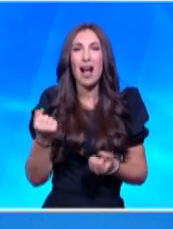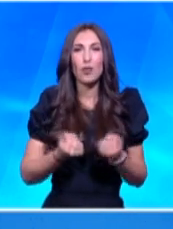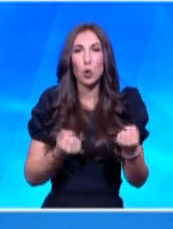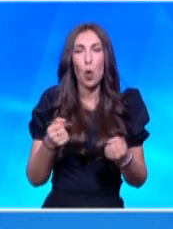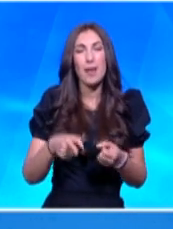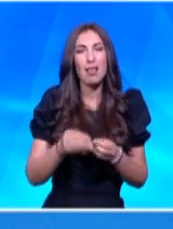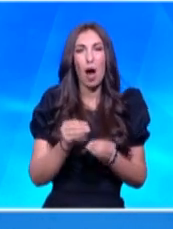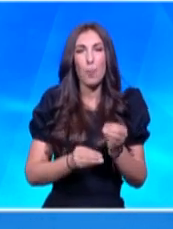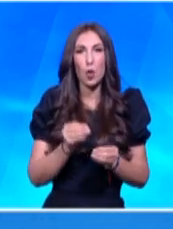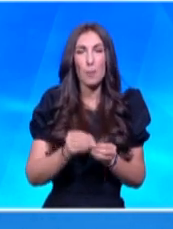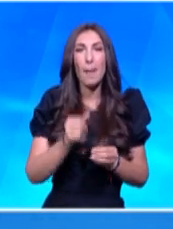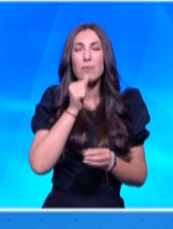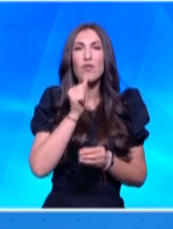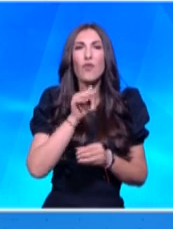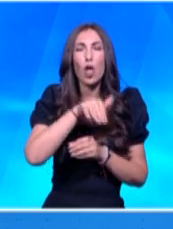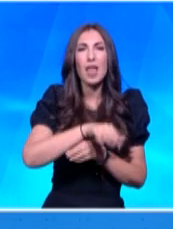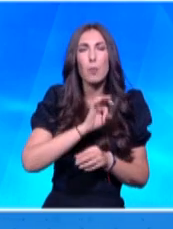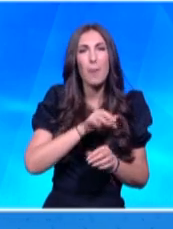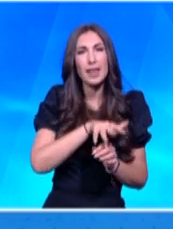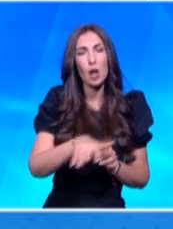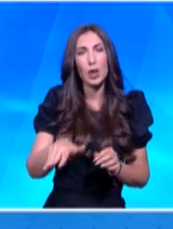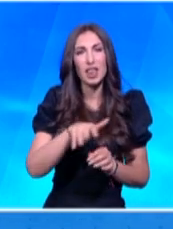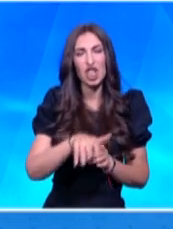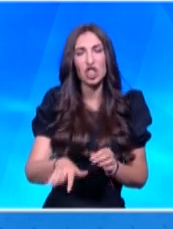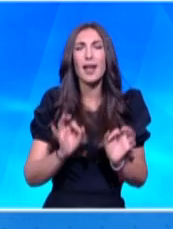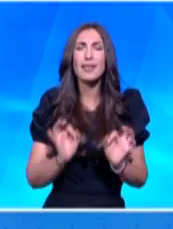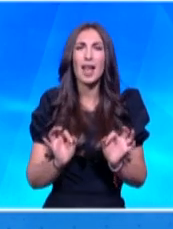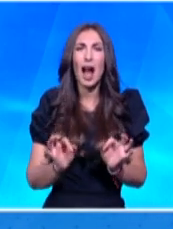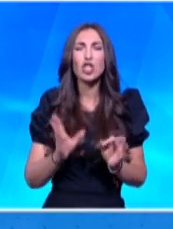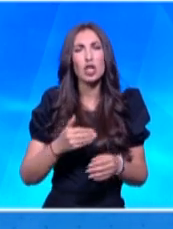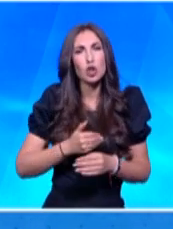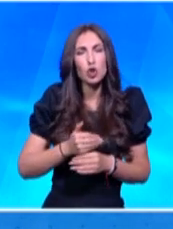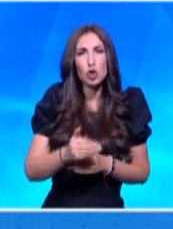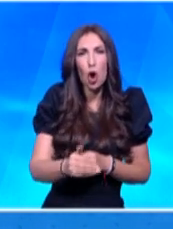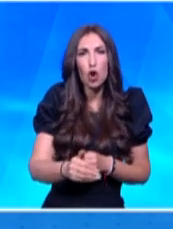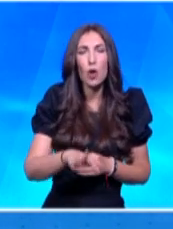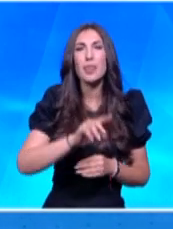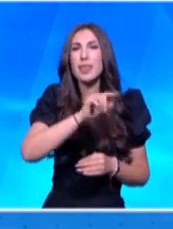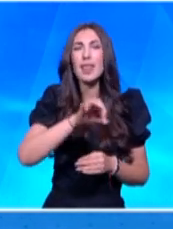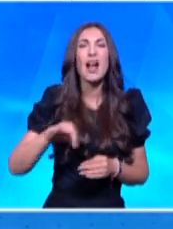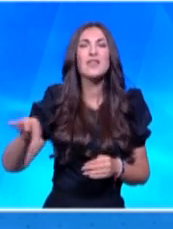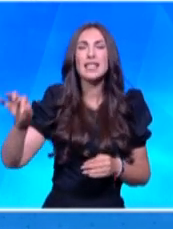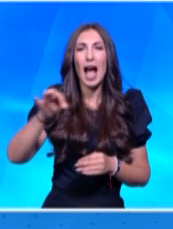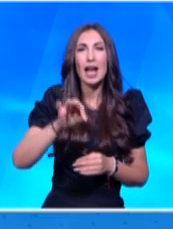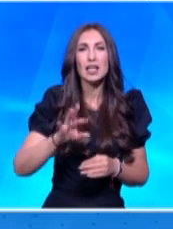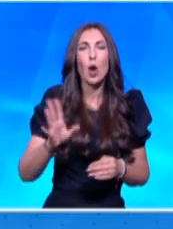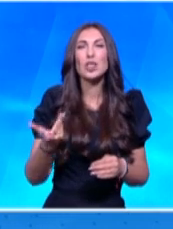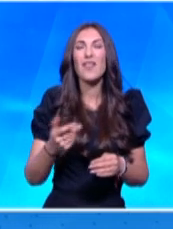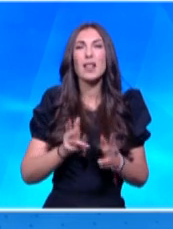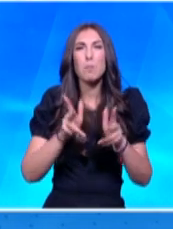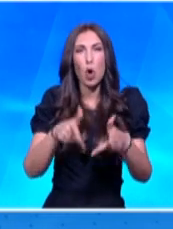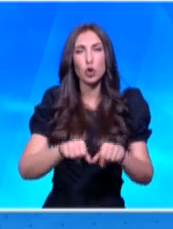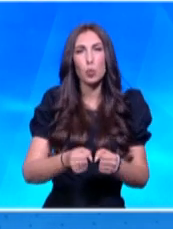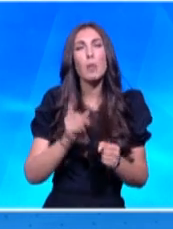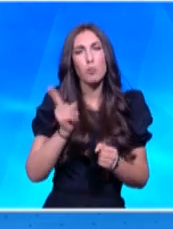било проблем, но водата се оттича в момента, така че предполагам, че скоро навсякъде, освен при нарушените мостове, ще